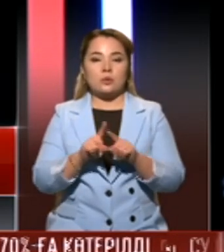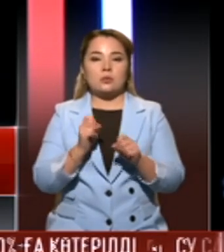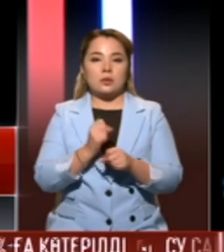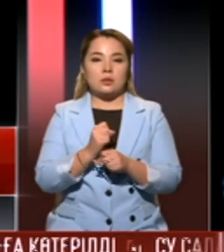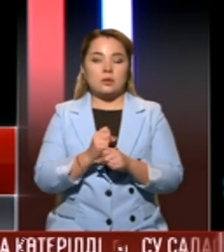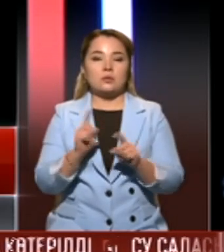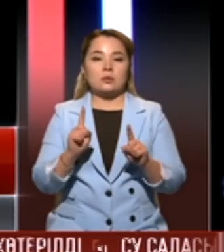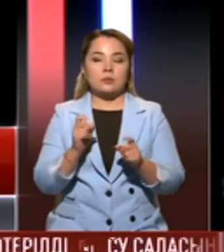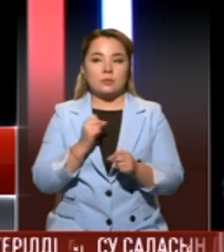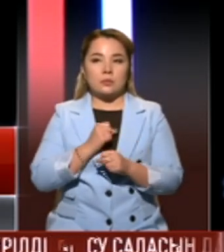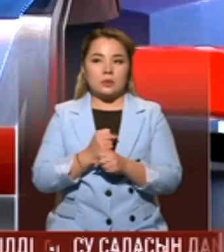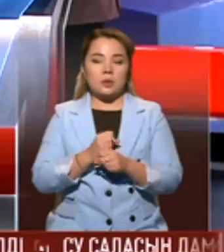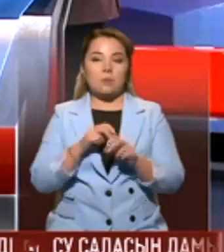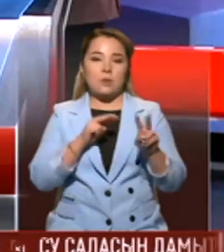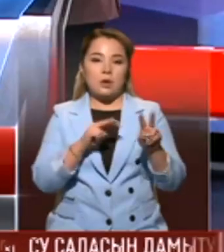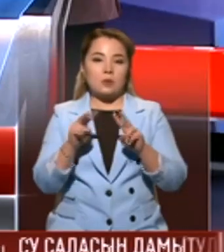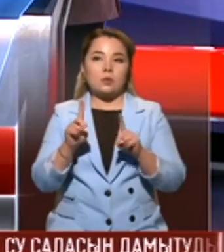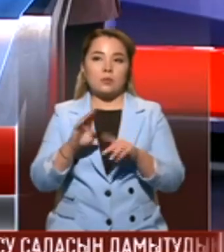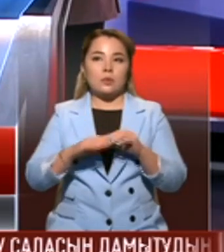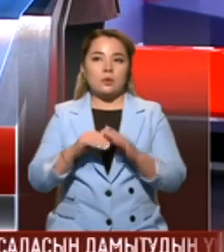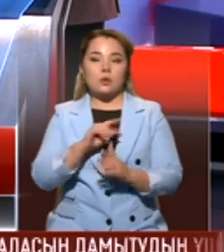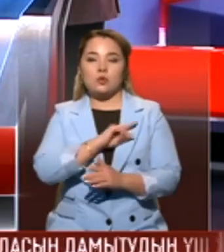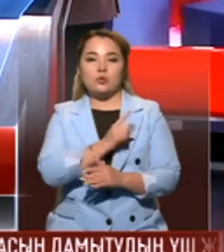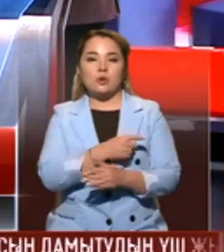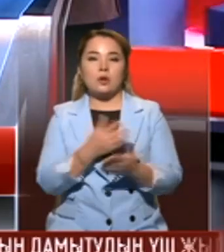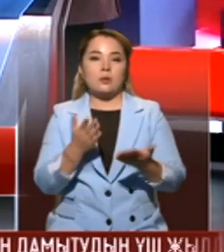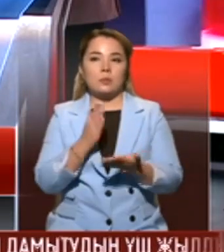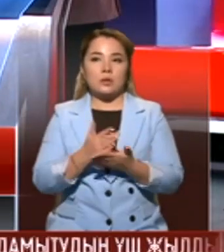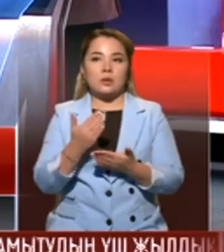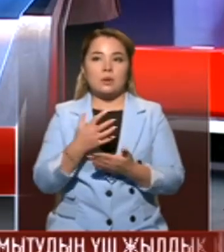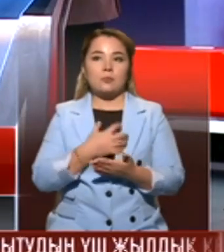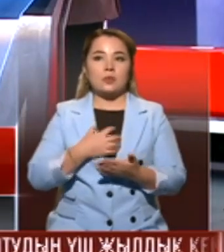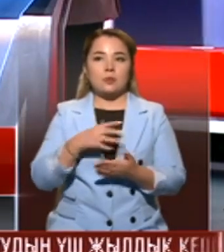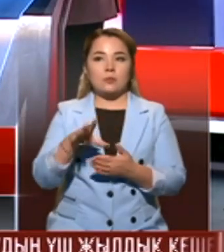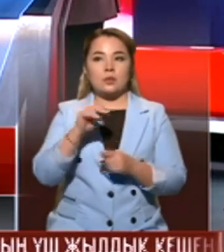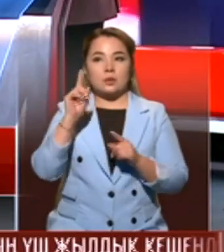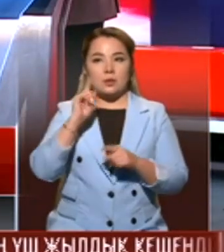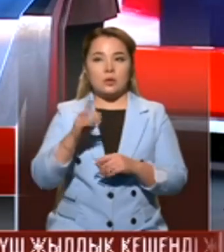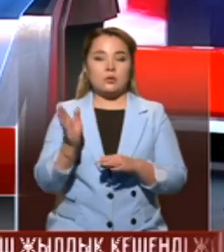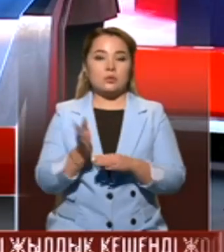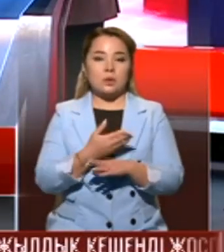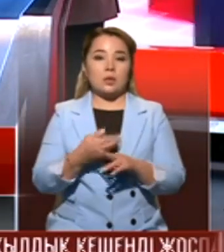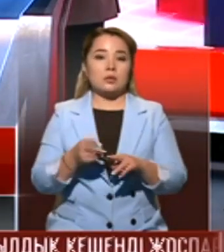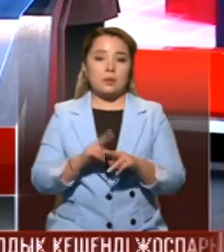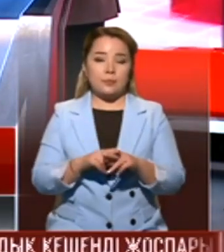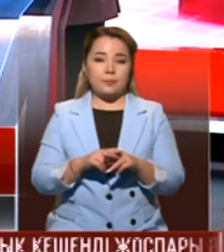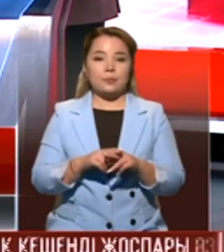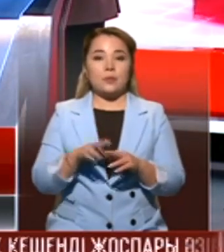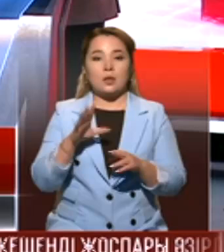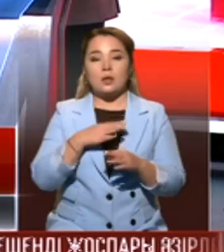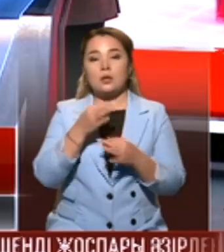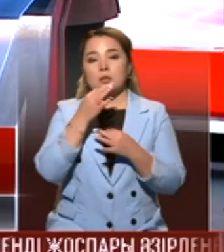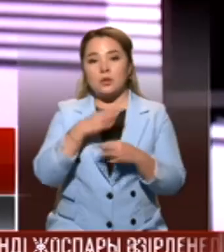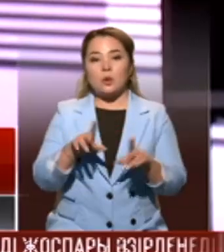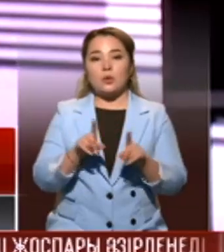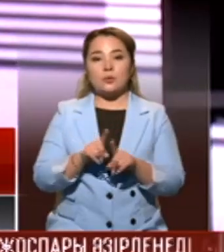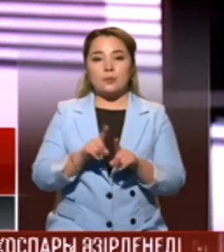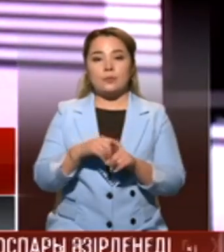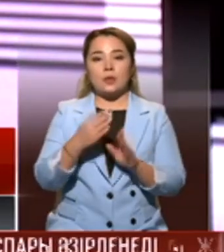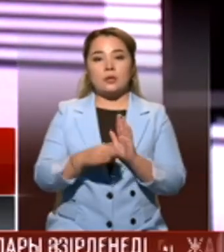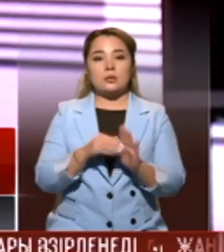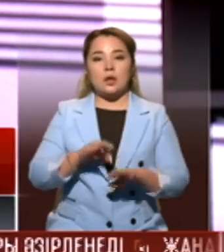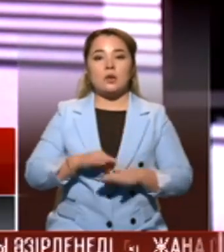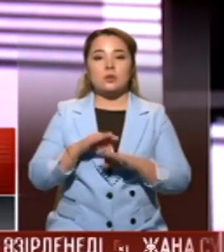істейді бақылаушы? Не істей алады? Оның қолында қандай күш бар? Негізі өздеріңіз білесіздер, шығарып жіберген кезде кез келген жаңағы